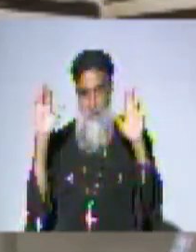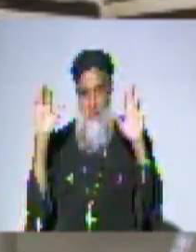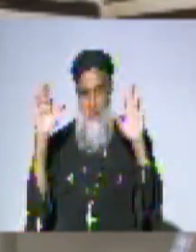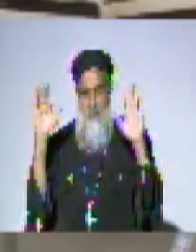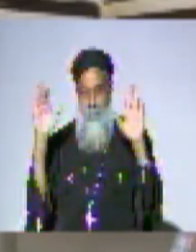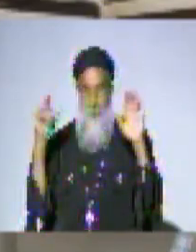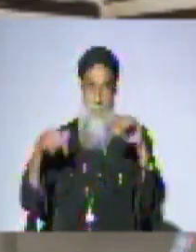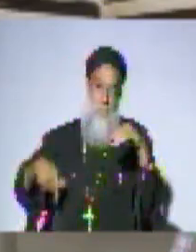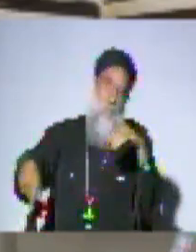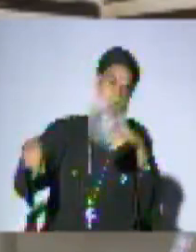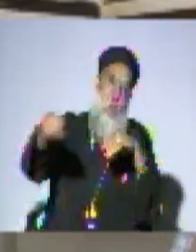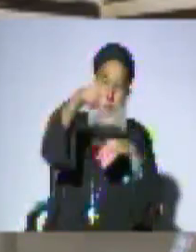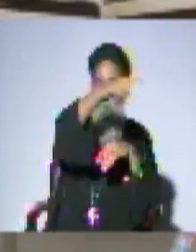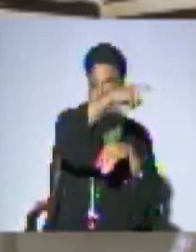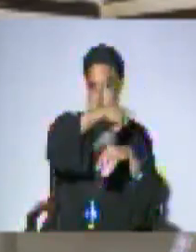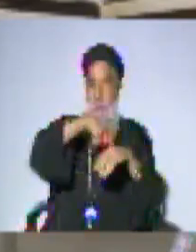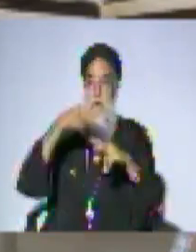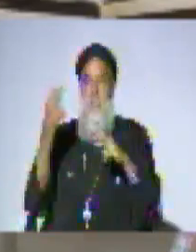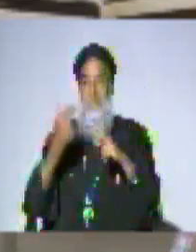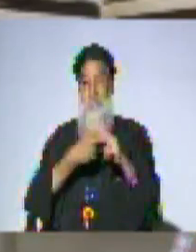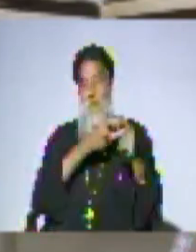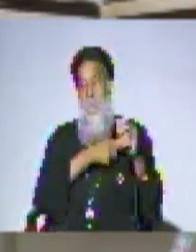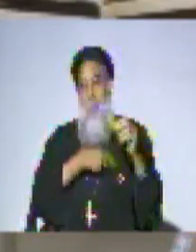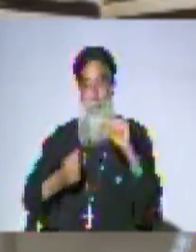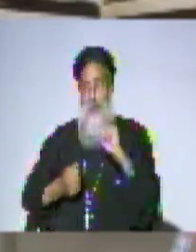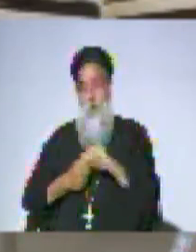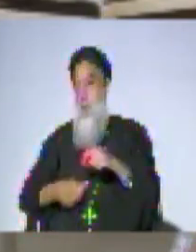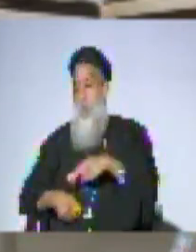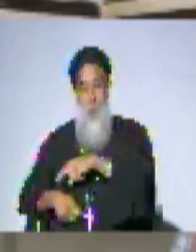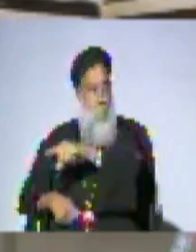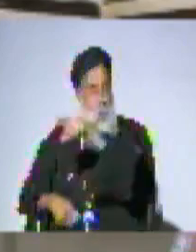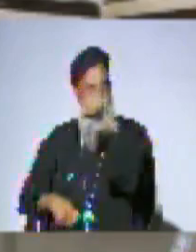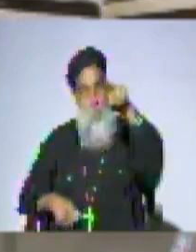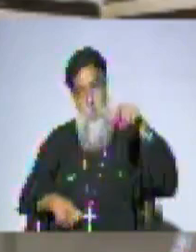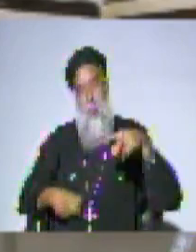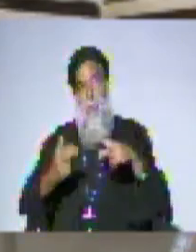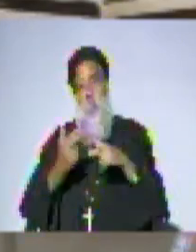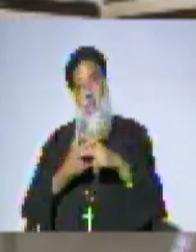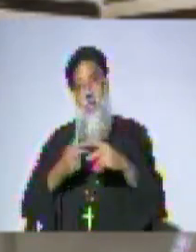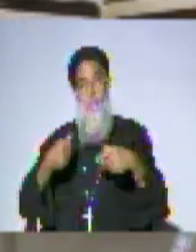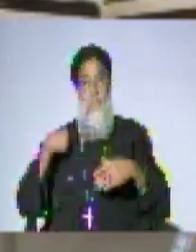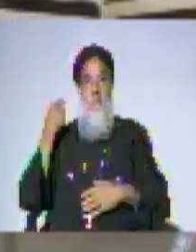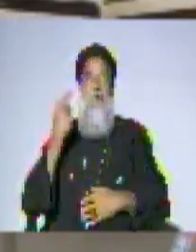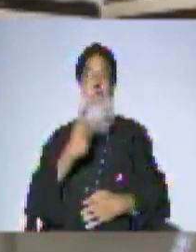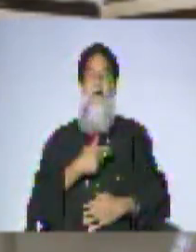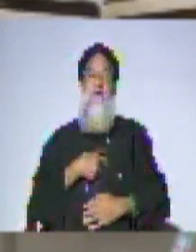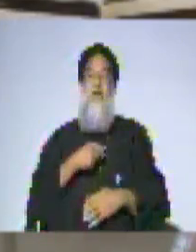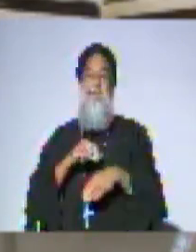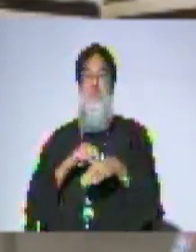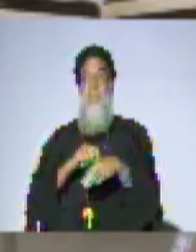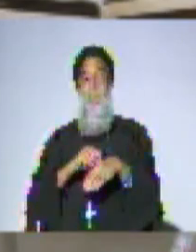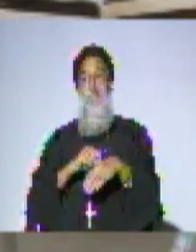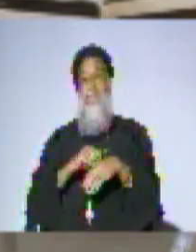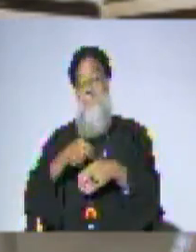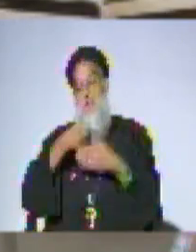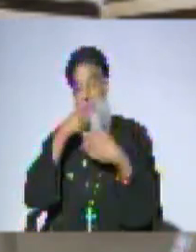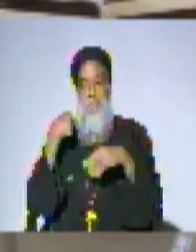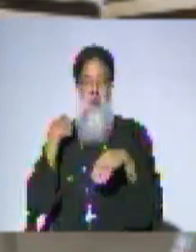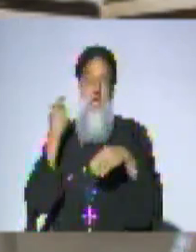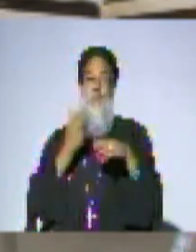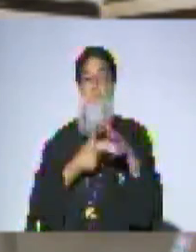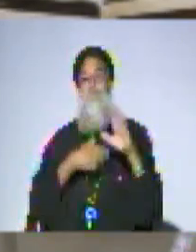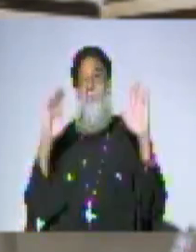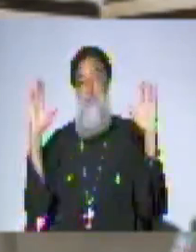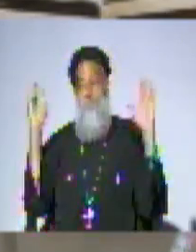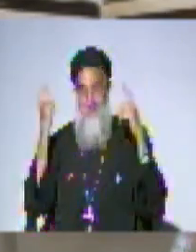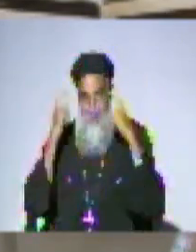بره، الخرس يقول والشعب يقول معاه. يبقى في قيادة يعني، بس هو ده اللي بيقدس الناس للتناول. صلوات